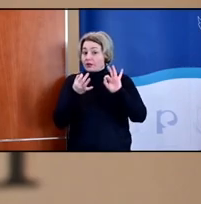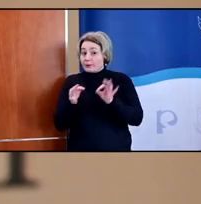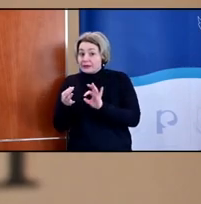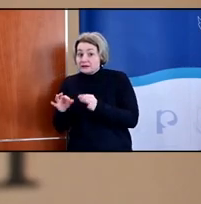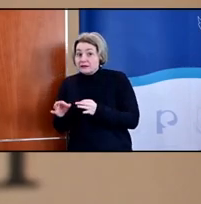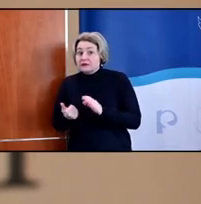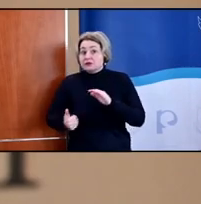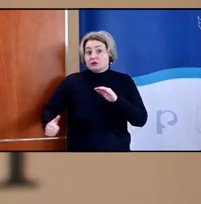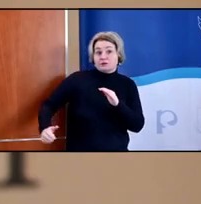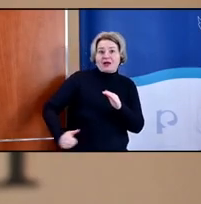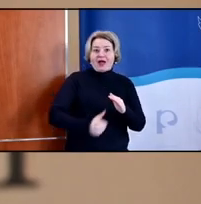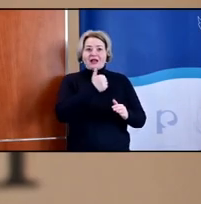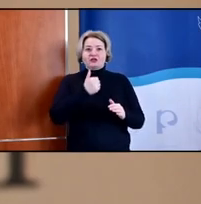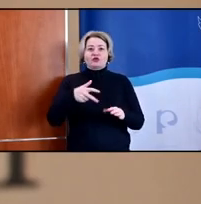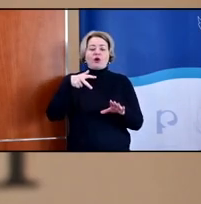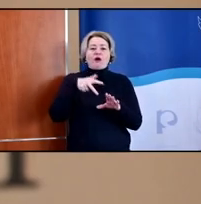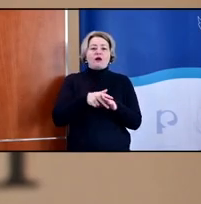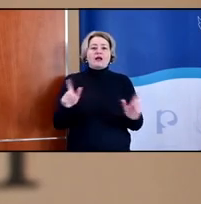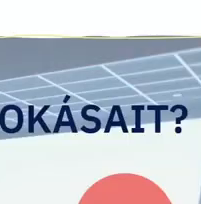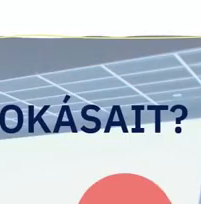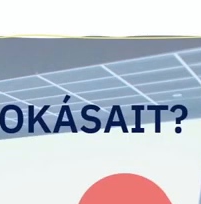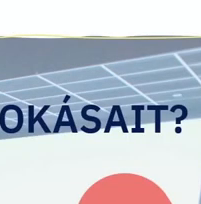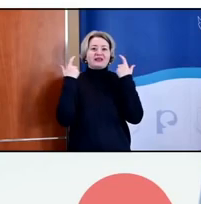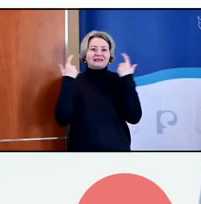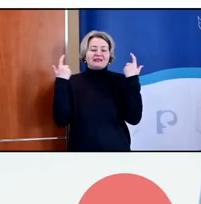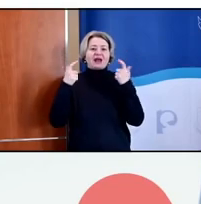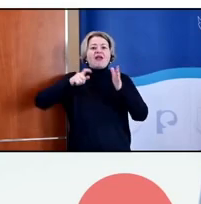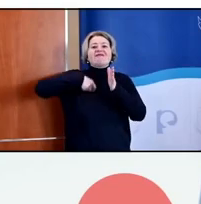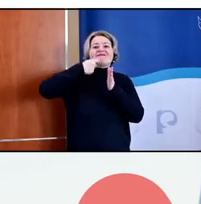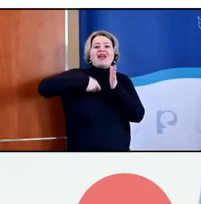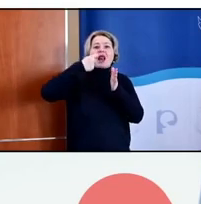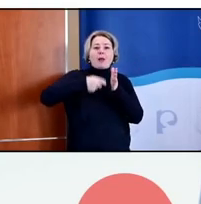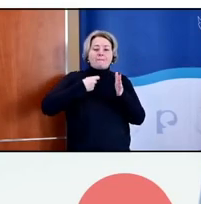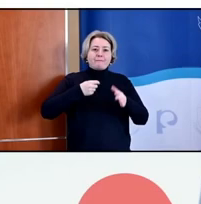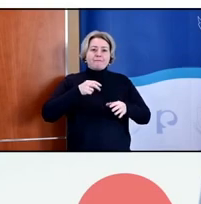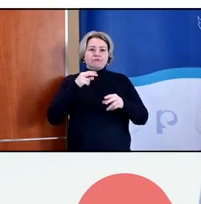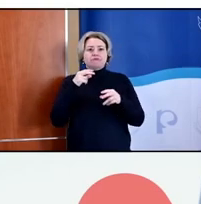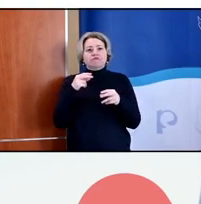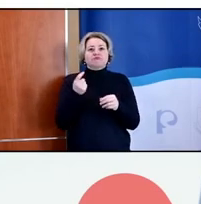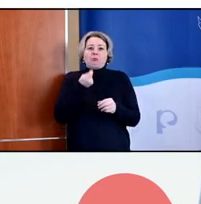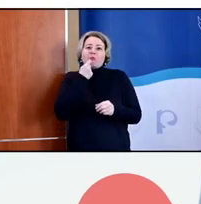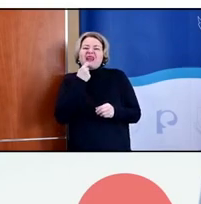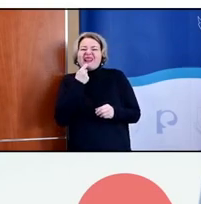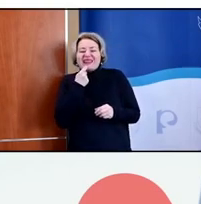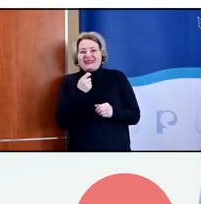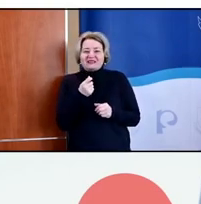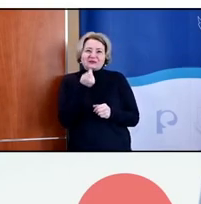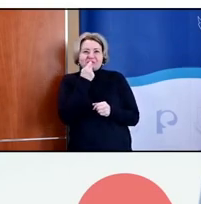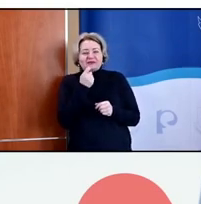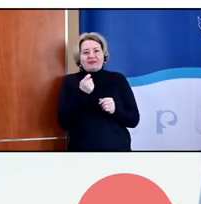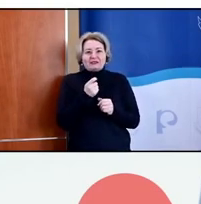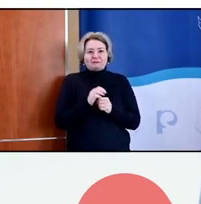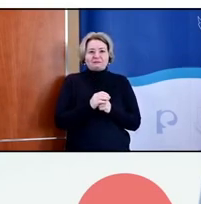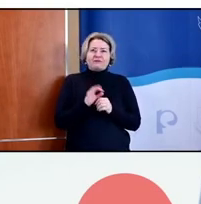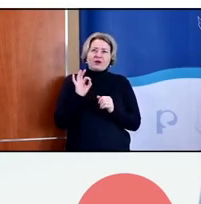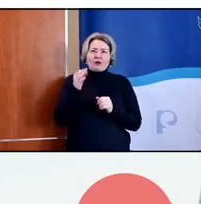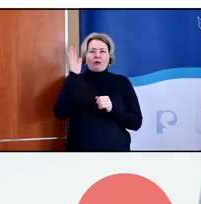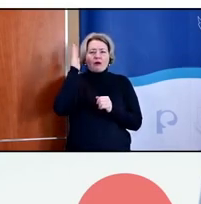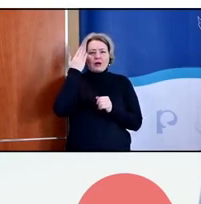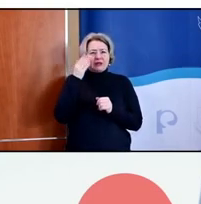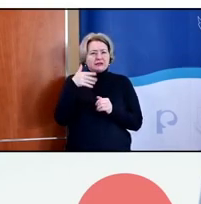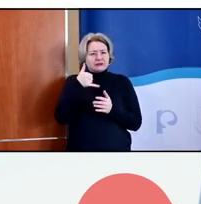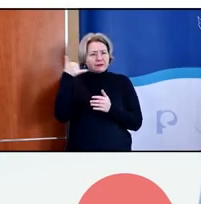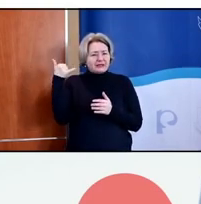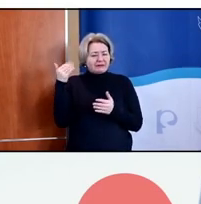akadálymentes fesztiválunkat a film pikniket és remélem hogy jól emlékszem az évre de hogy én akkor még nem